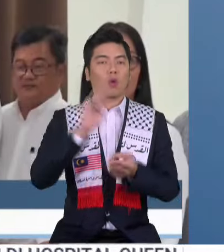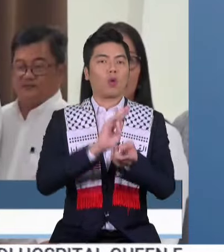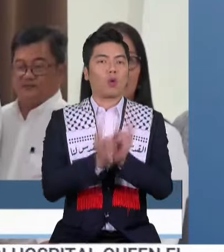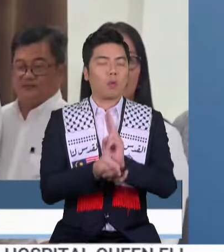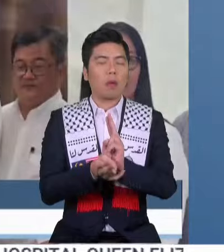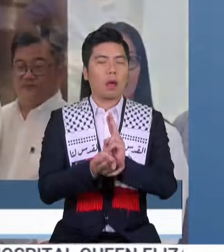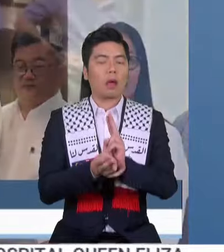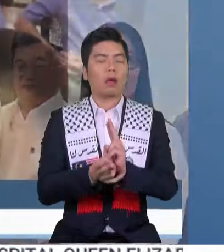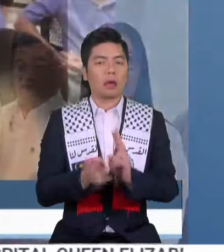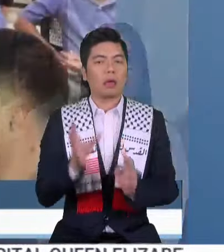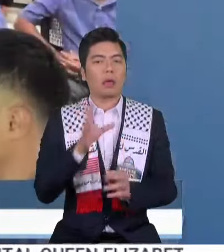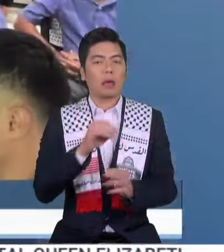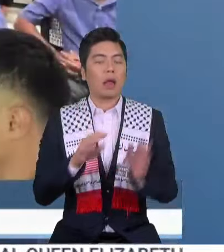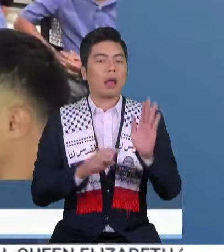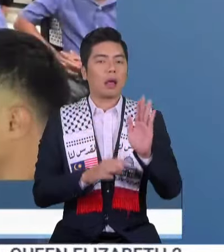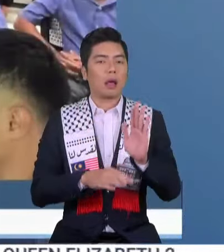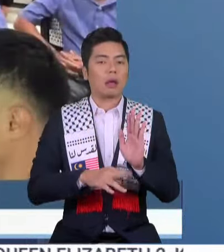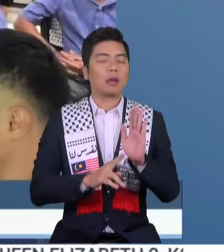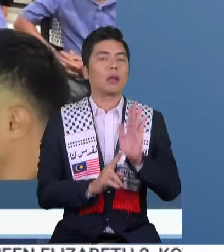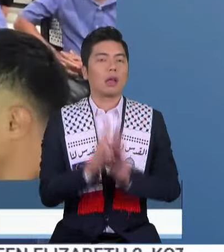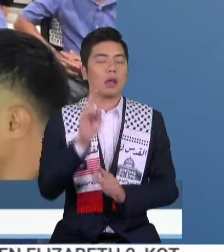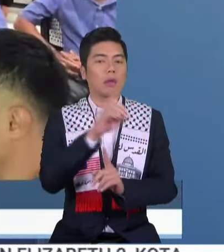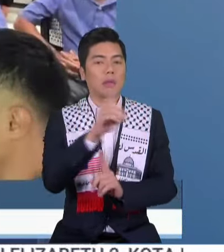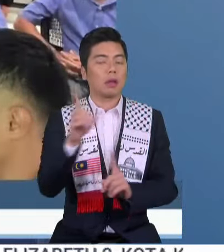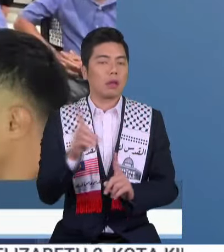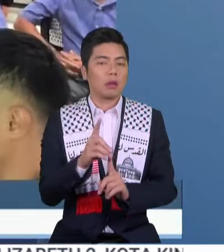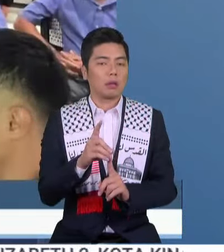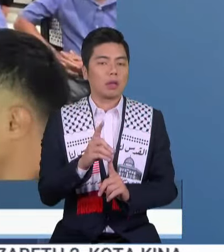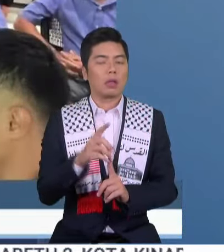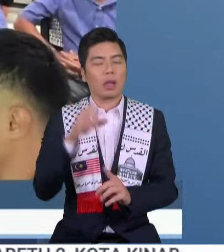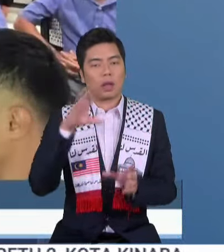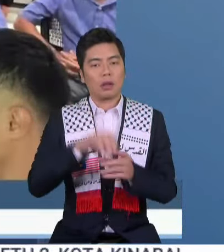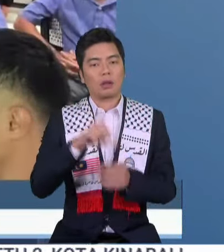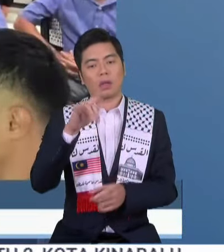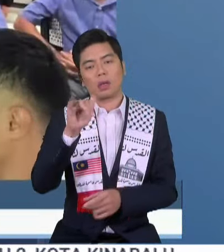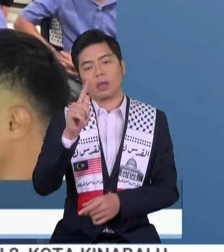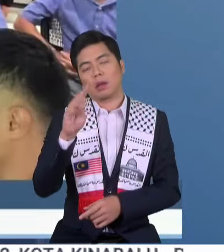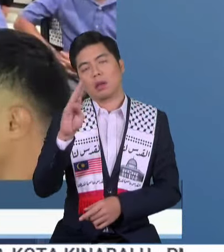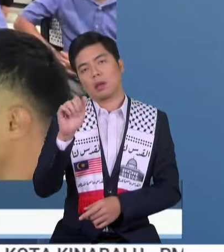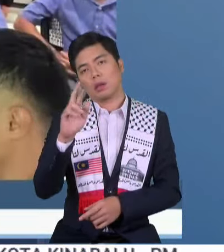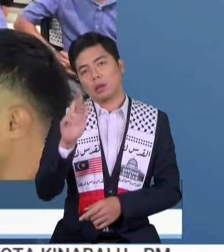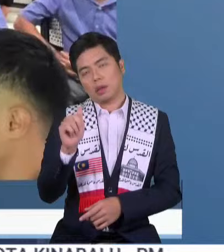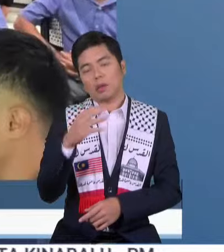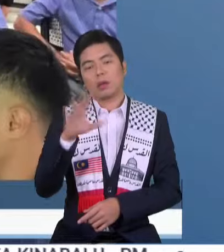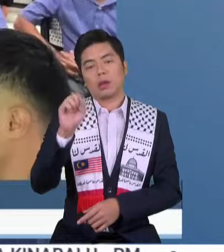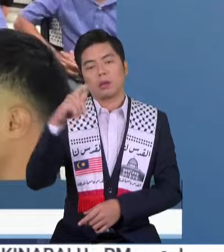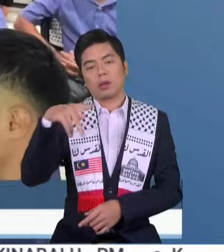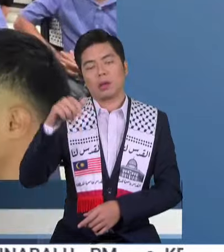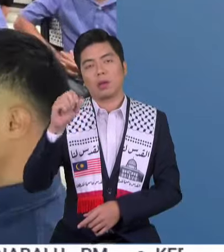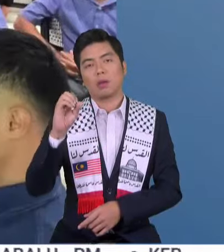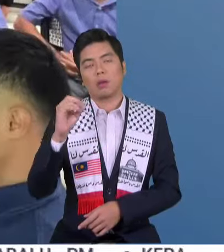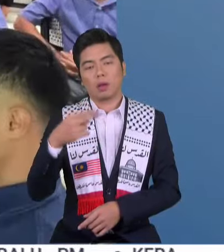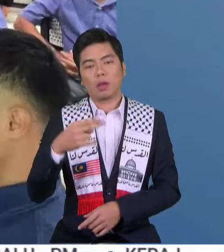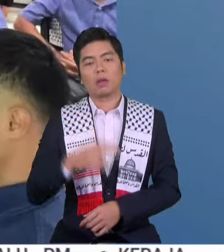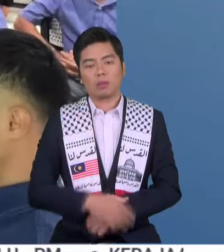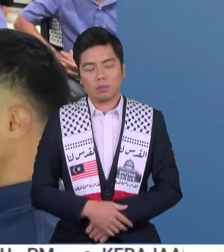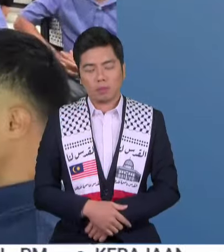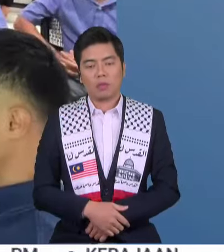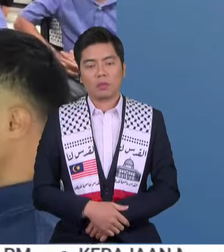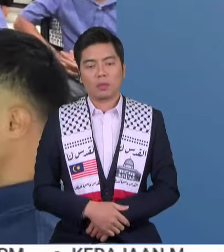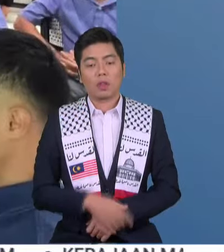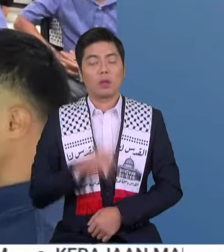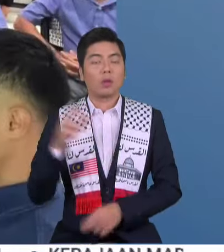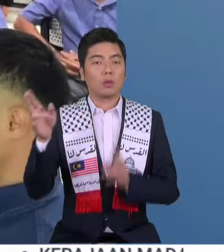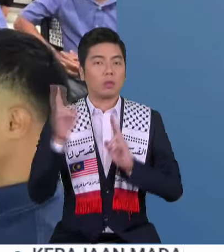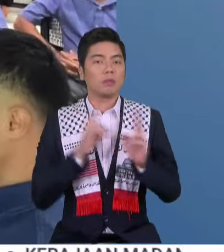naik taraf bekas pejabat pertanian untuk dijadikan pusat Giatmara di Sepauh semalam. Menyentuh mengenai projek naik taraf tersebut,